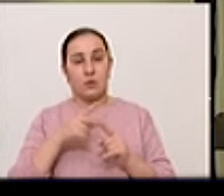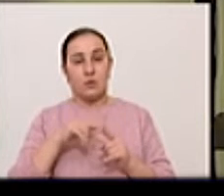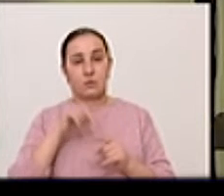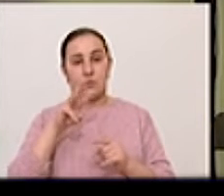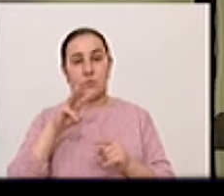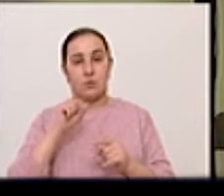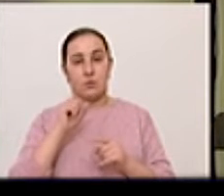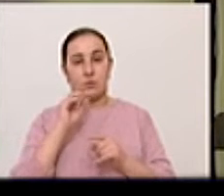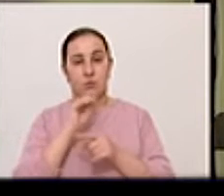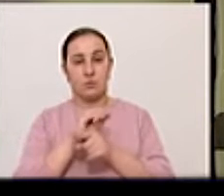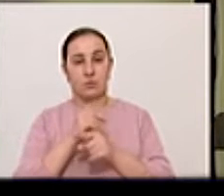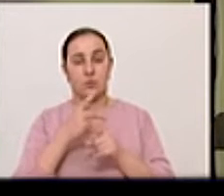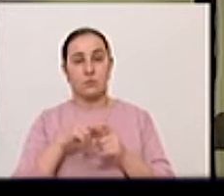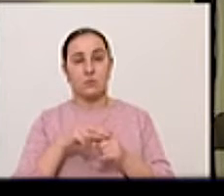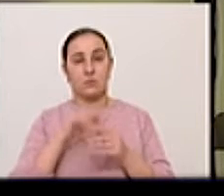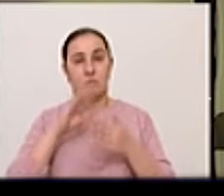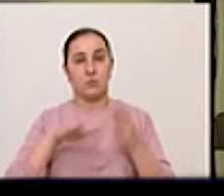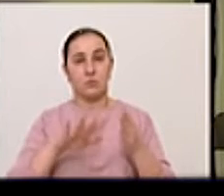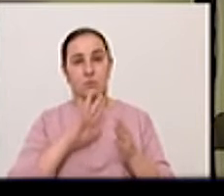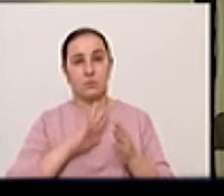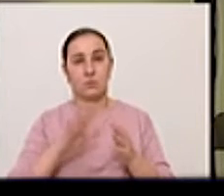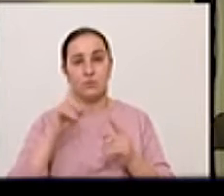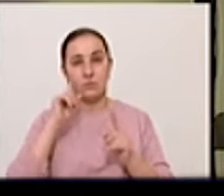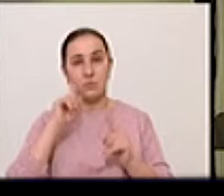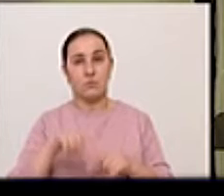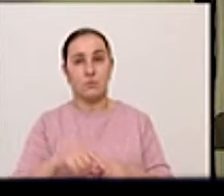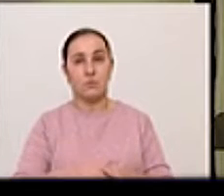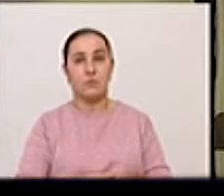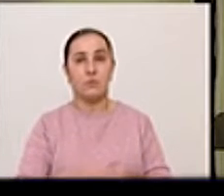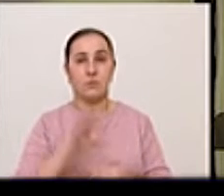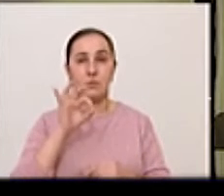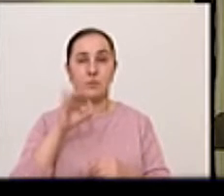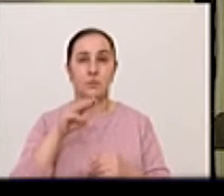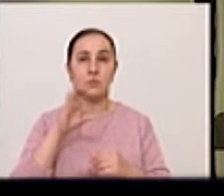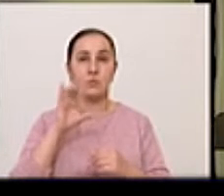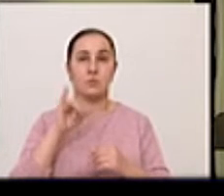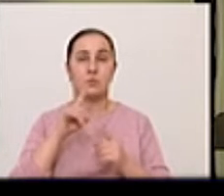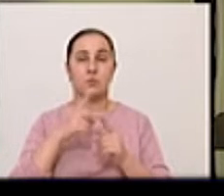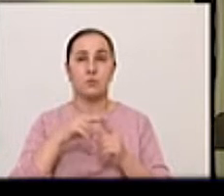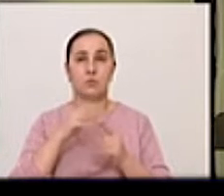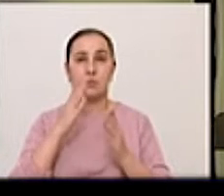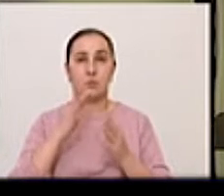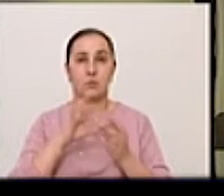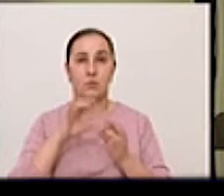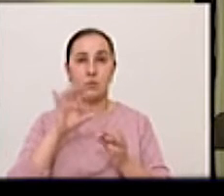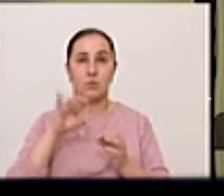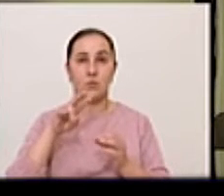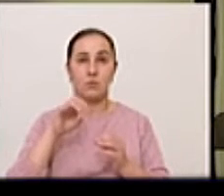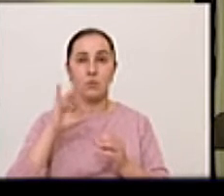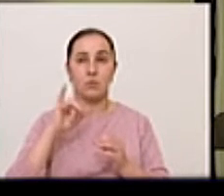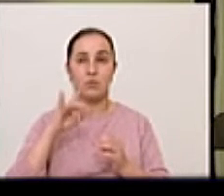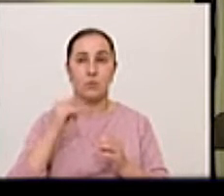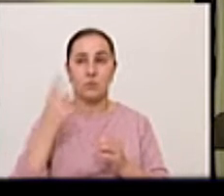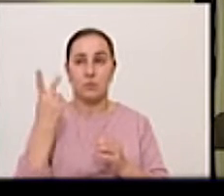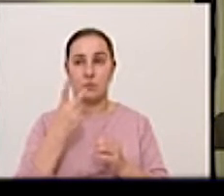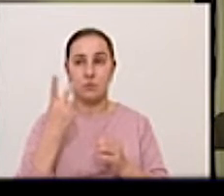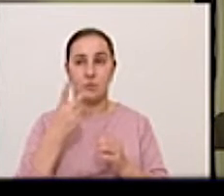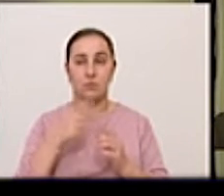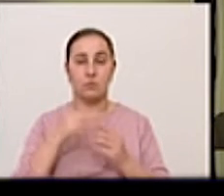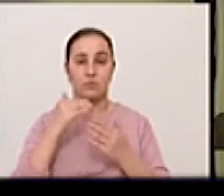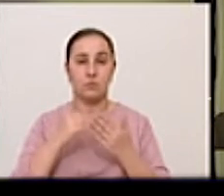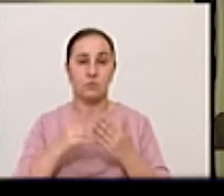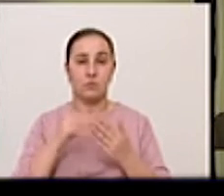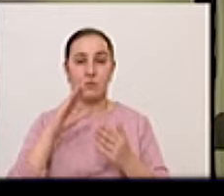ma qo'shimchasiga tushmasligini bilamiz. Ot so'z turkumiga oid bo'lganda olma urg'u ikkinchi bo'g'inga